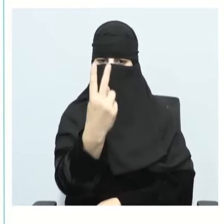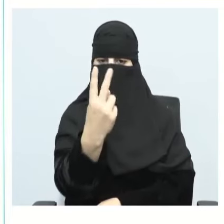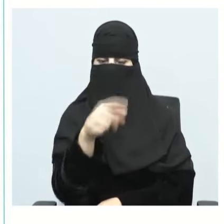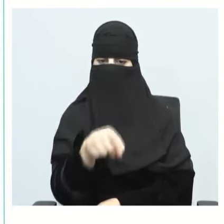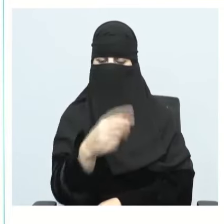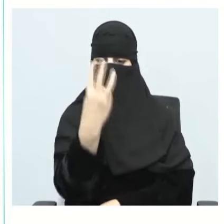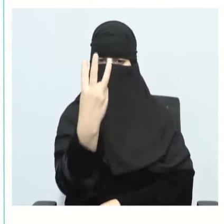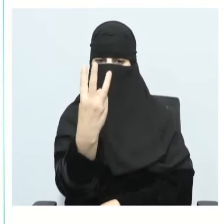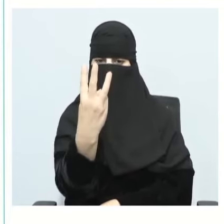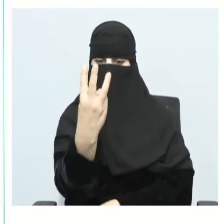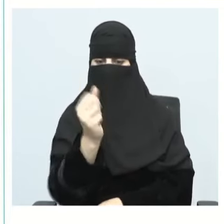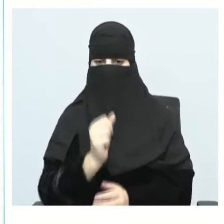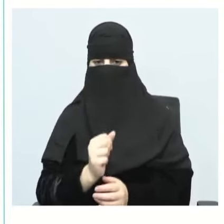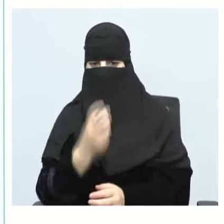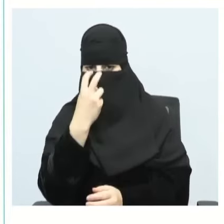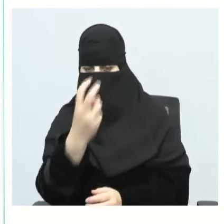وهنا ثلاثه